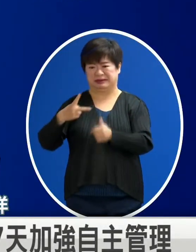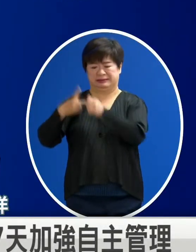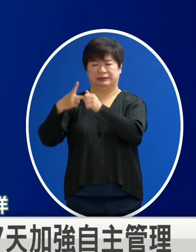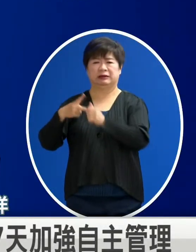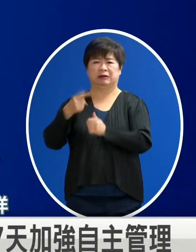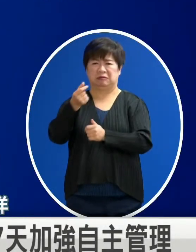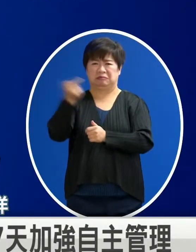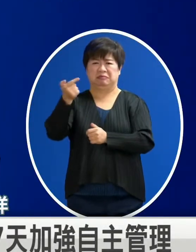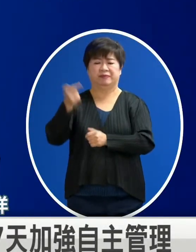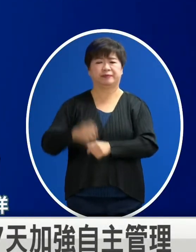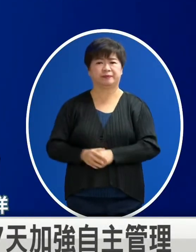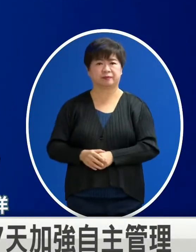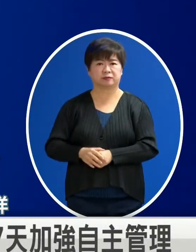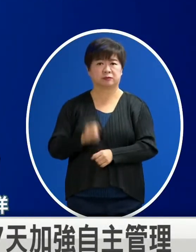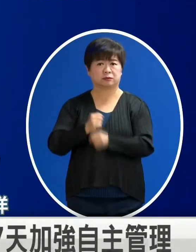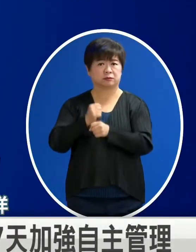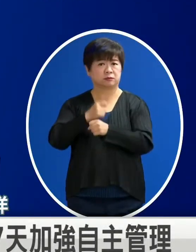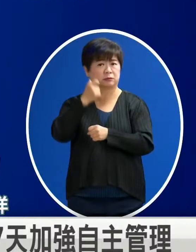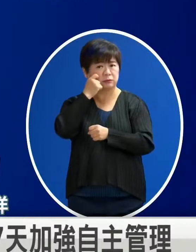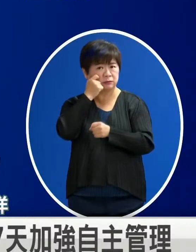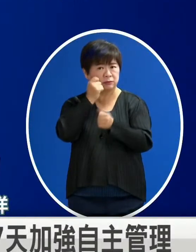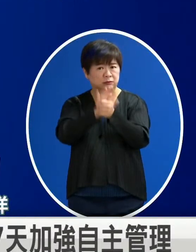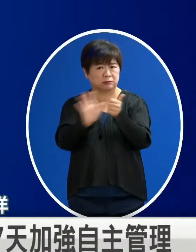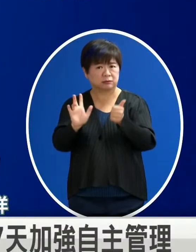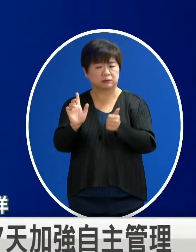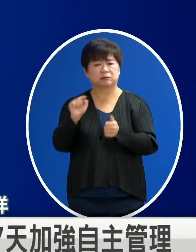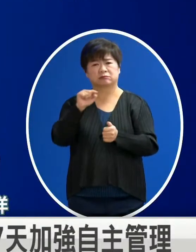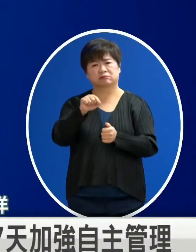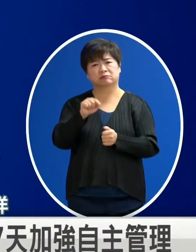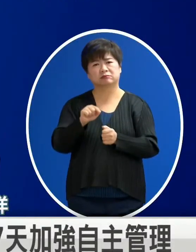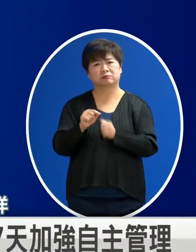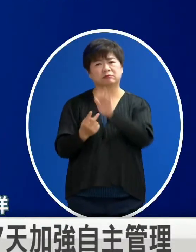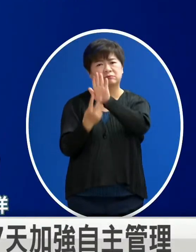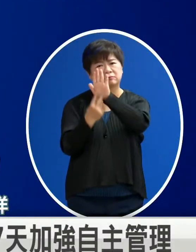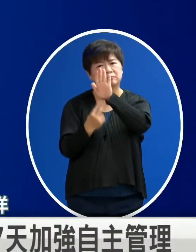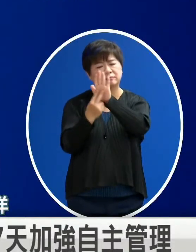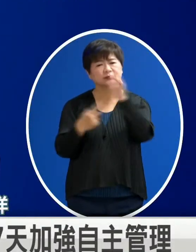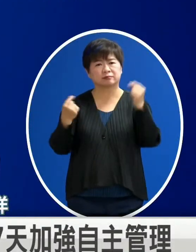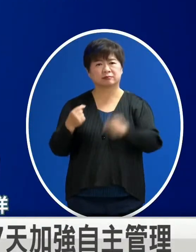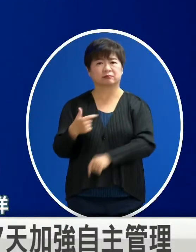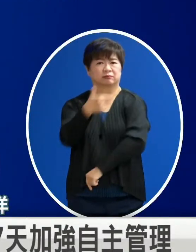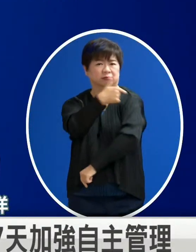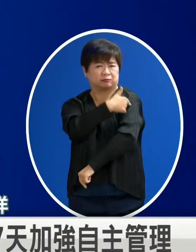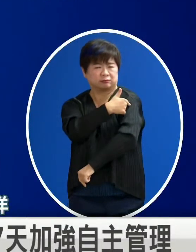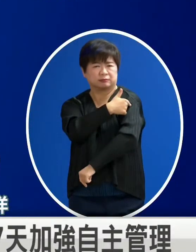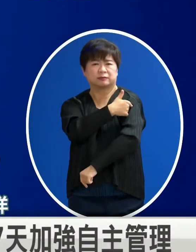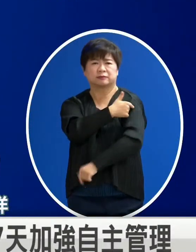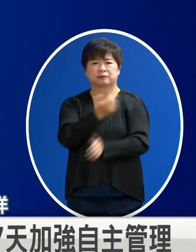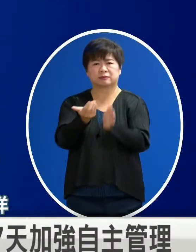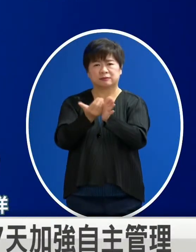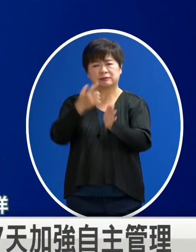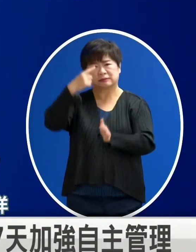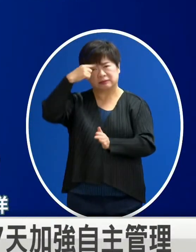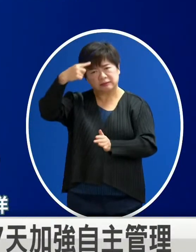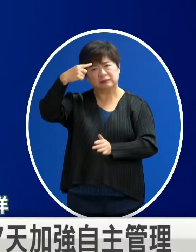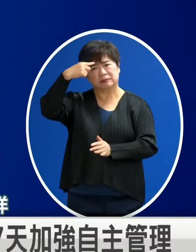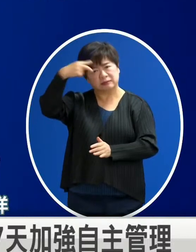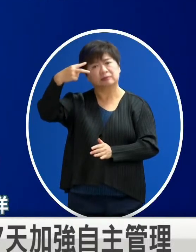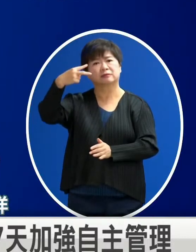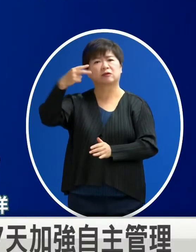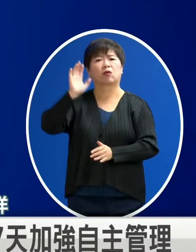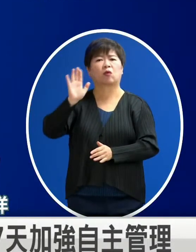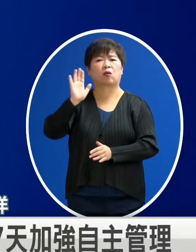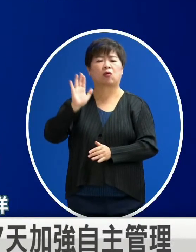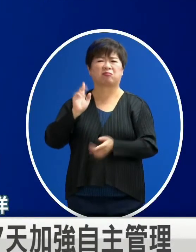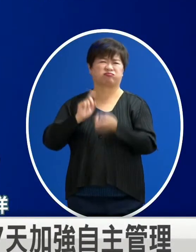于第一剂啊。那无法工作的这些影响的部分，那可能发生于这个接种后前2日为主啊。那发生